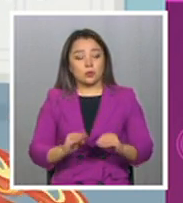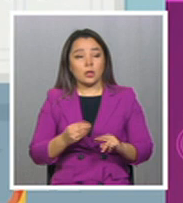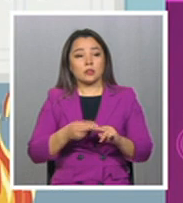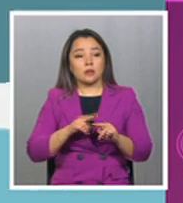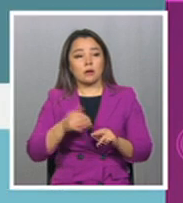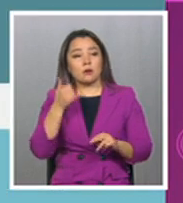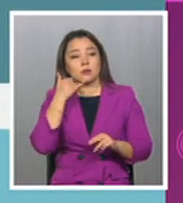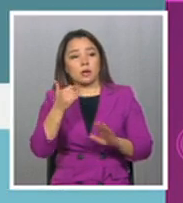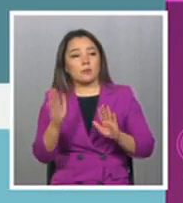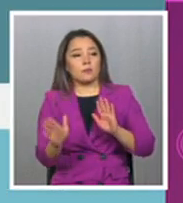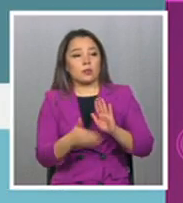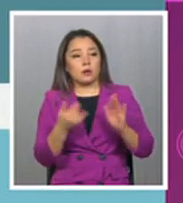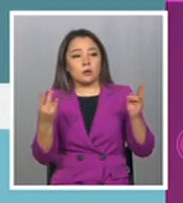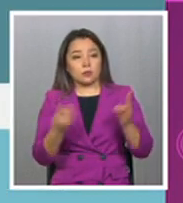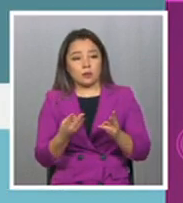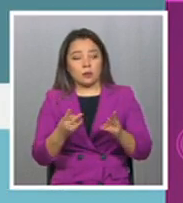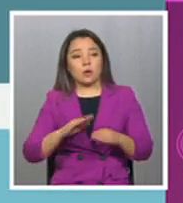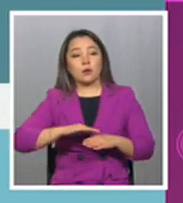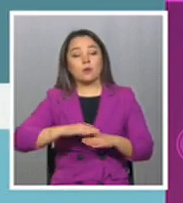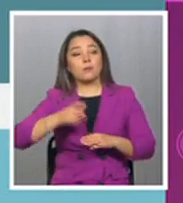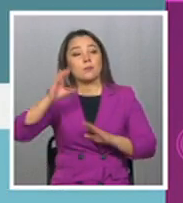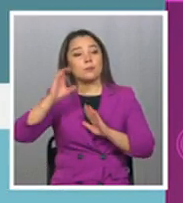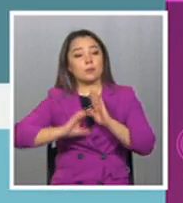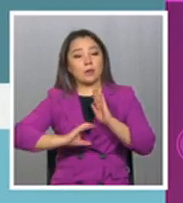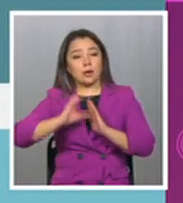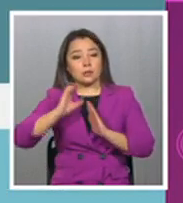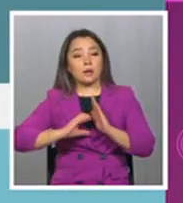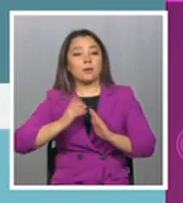өтін. Көтерме сатыларды пайдаланба.